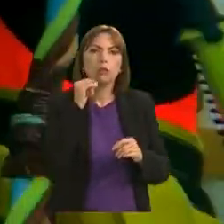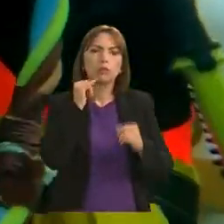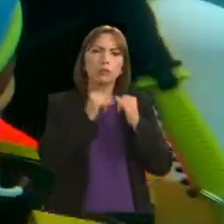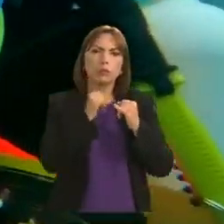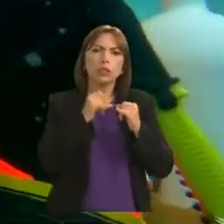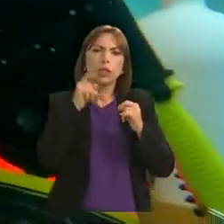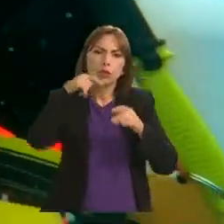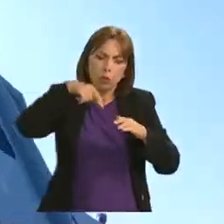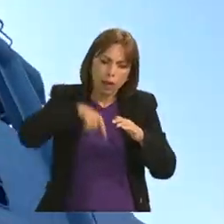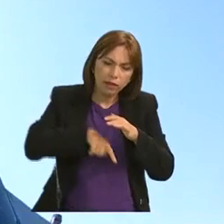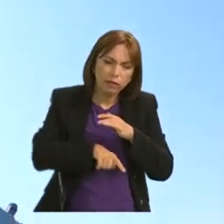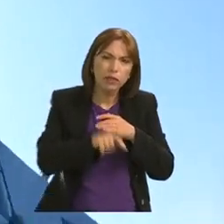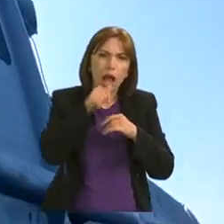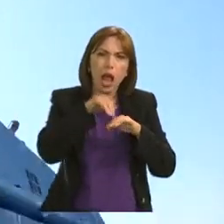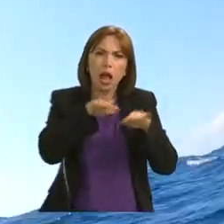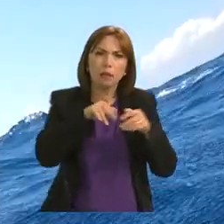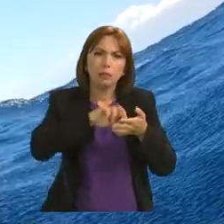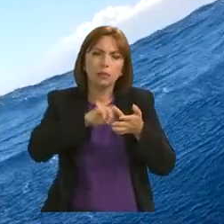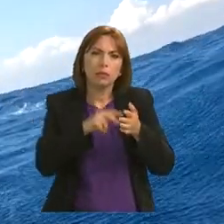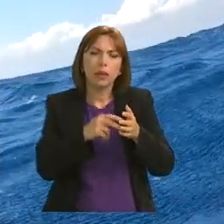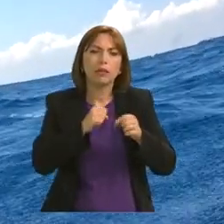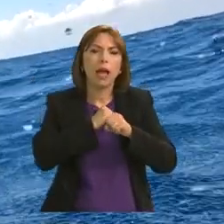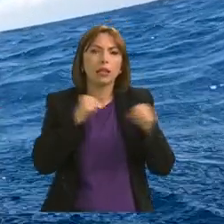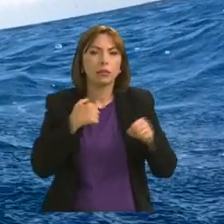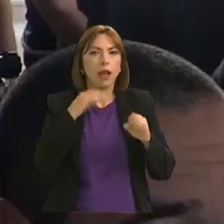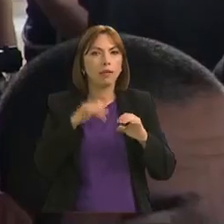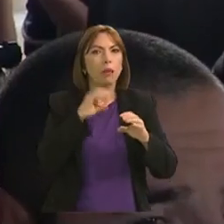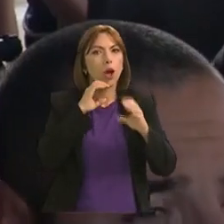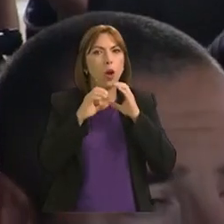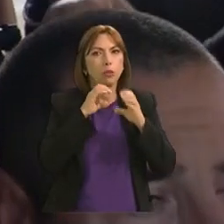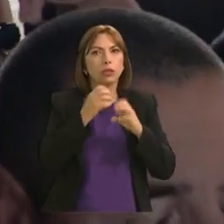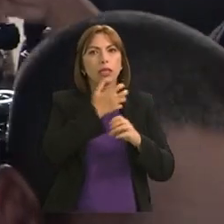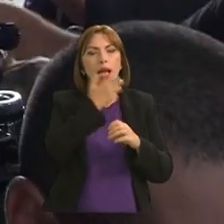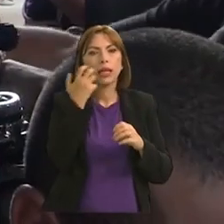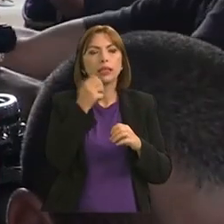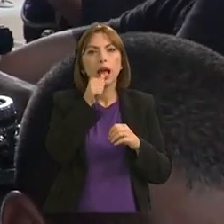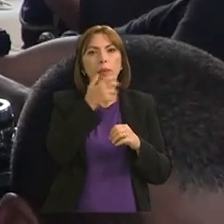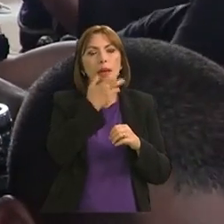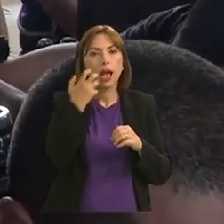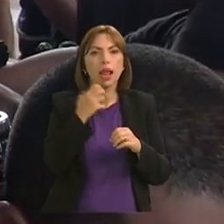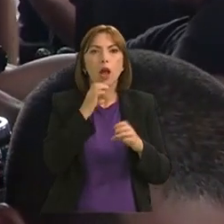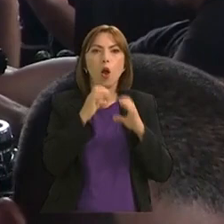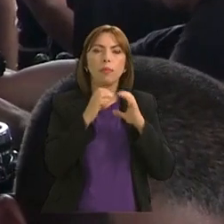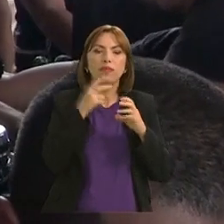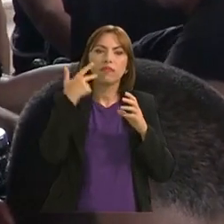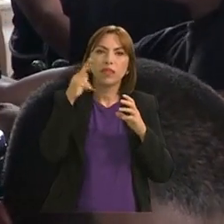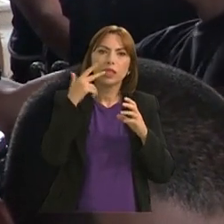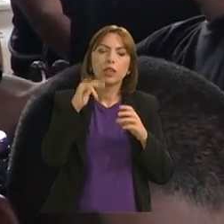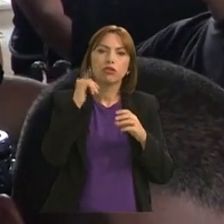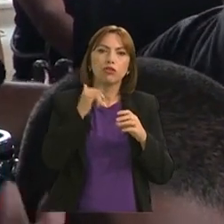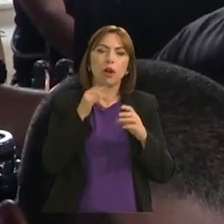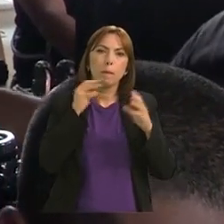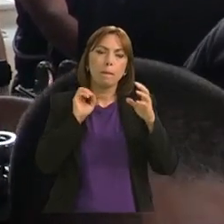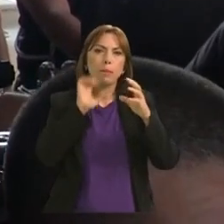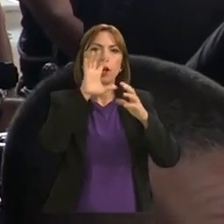au coborât pe fundul apei și au pregătit explozia. Avem comunicații, încălzire de apă caldă, comunicații video și proiector